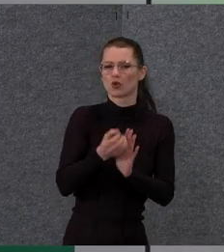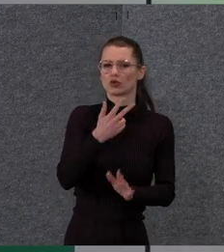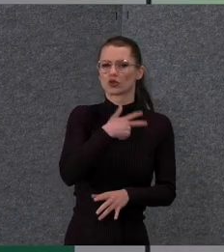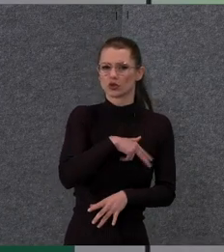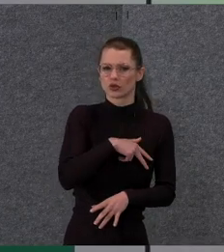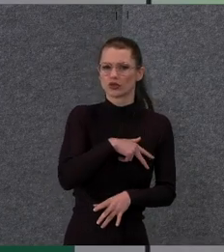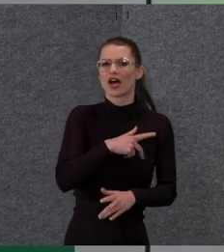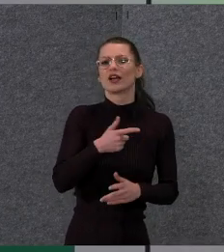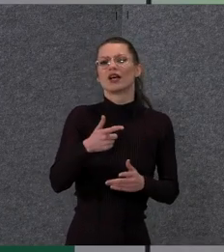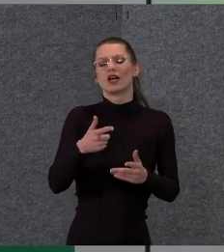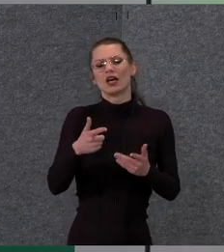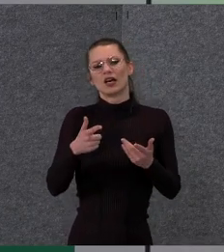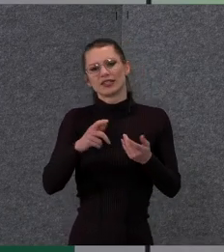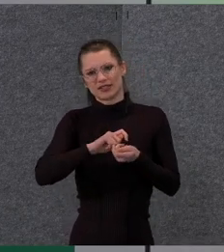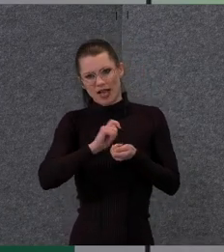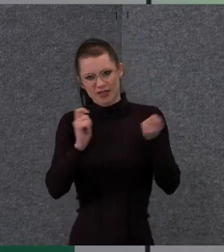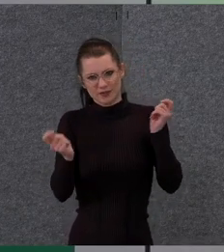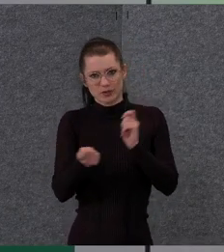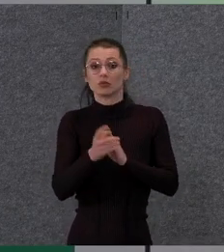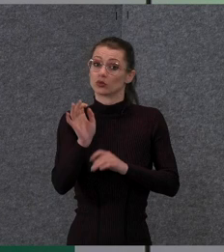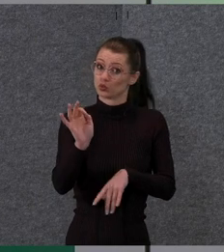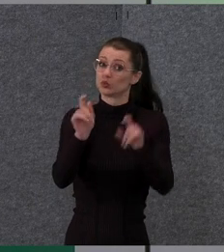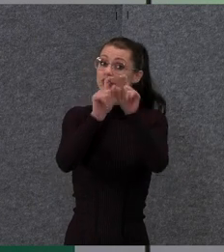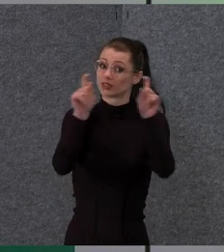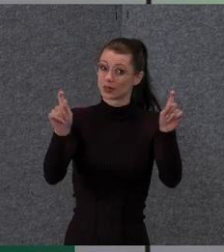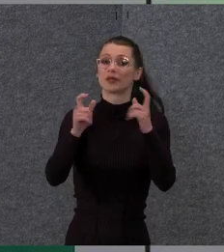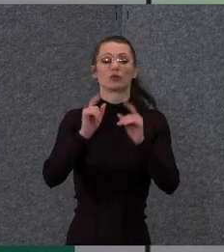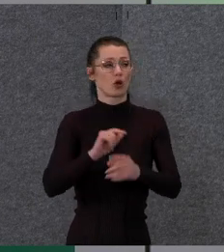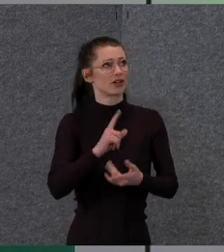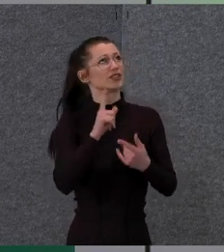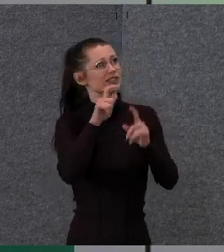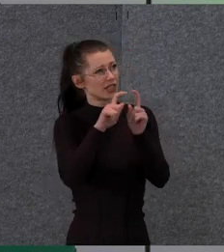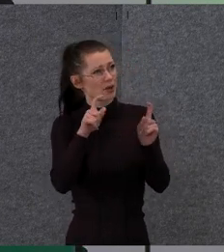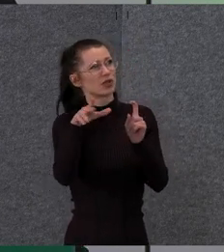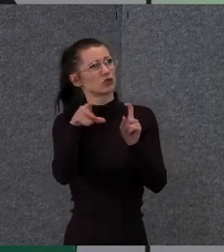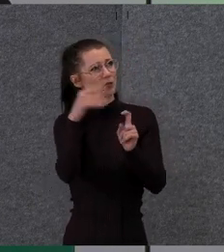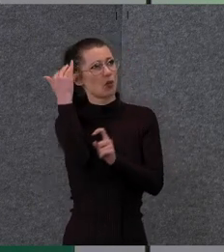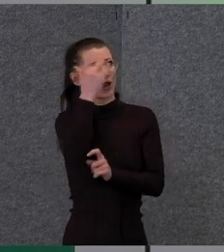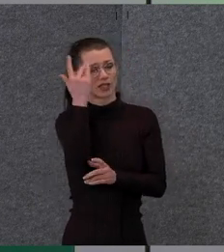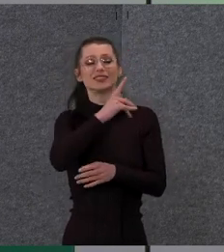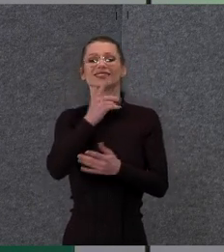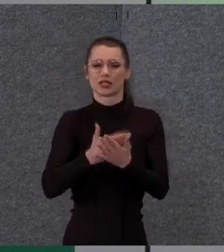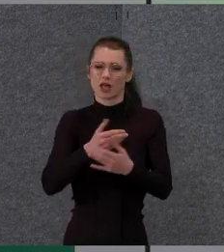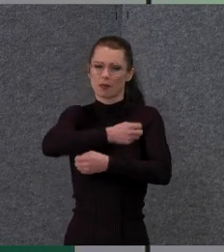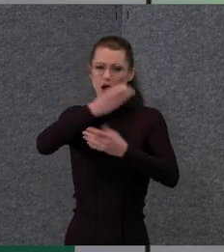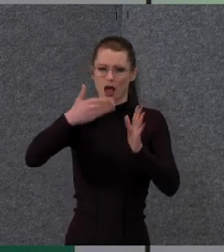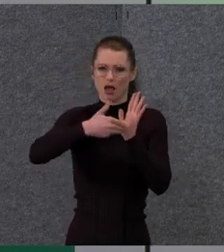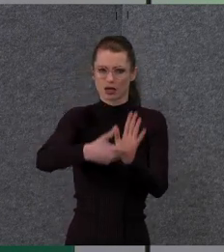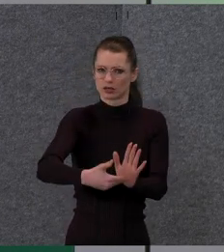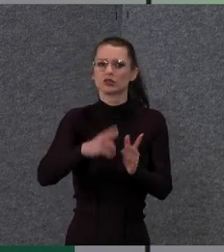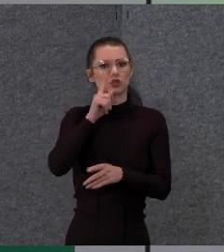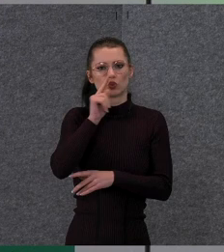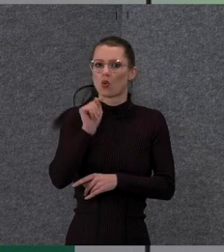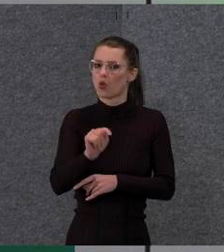Ökologisch-soziale Transformation finde ich sehr gut, dass das angesprochen wird, weil wir müssen die Themen zusammendenken. Deswegen habe ich auch sehr klar darauf hingewiesen, dass wir nicht nur